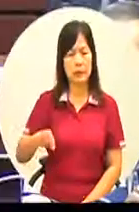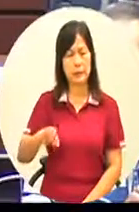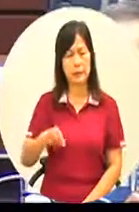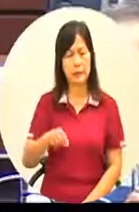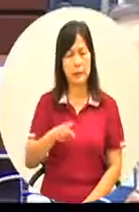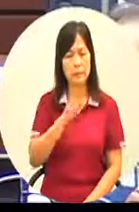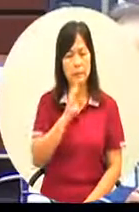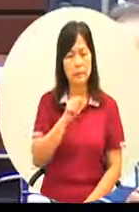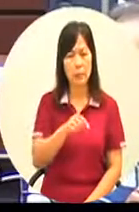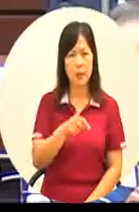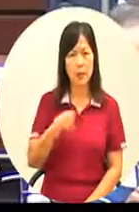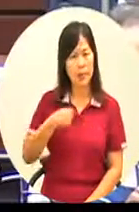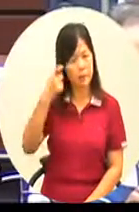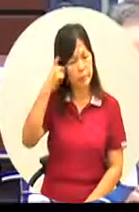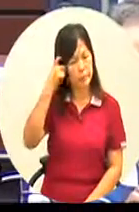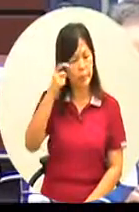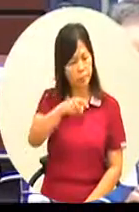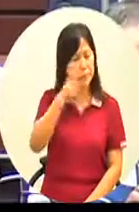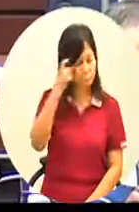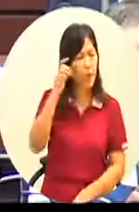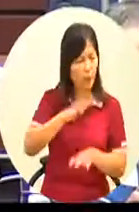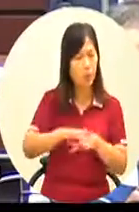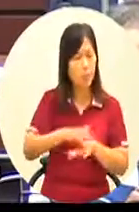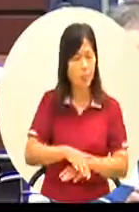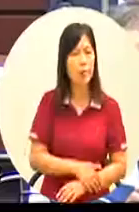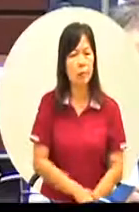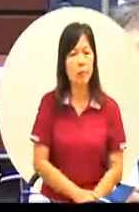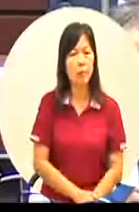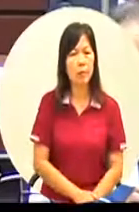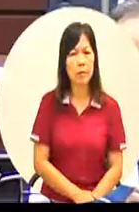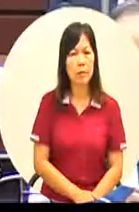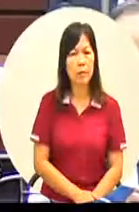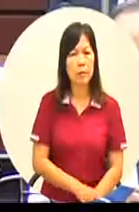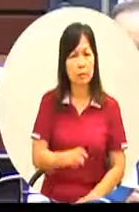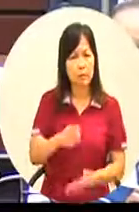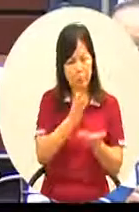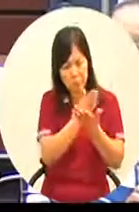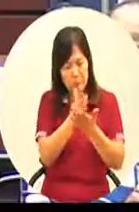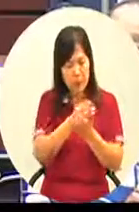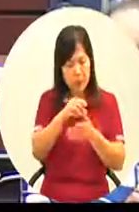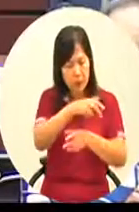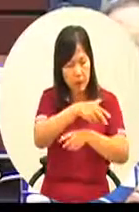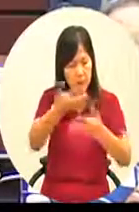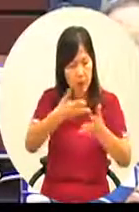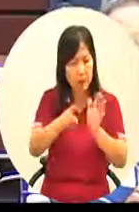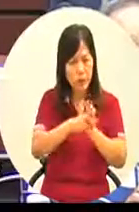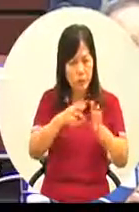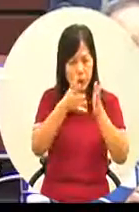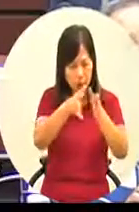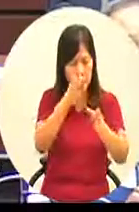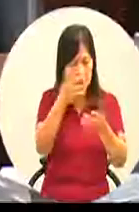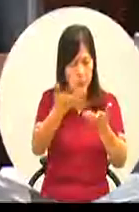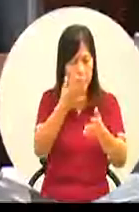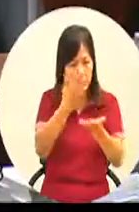这个我想他们会考虑这个哈，因为哈这个评估案会去处理这个问题哈。